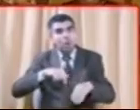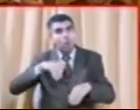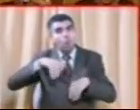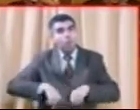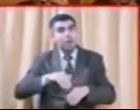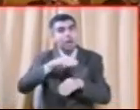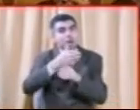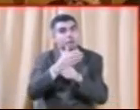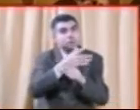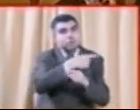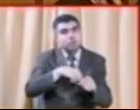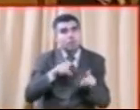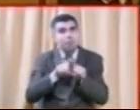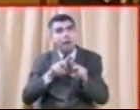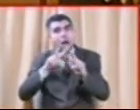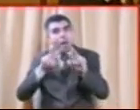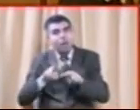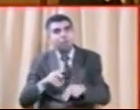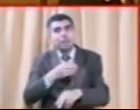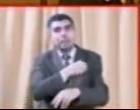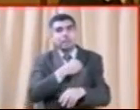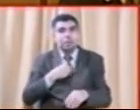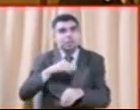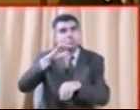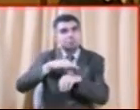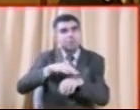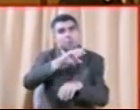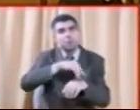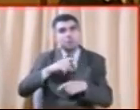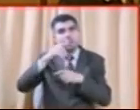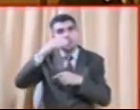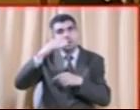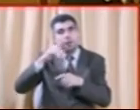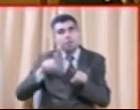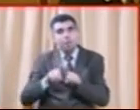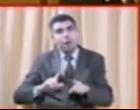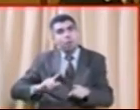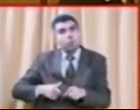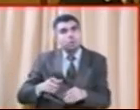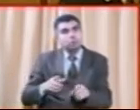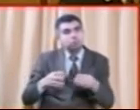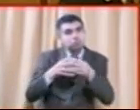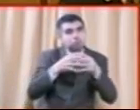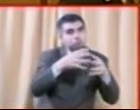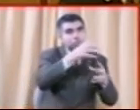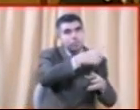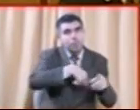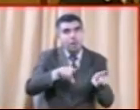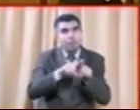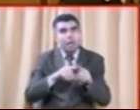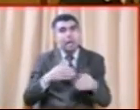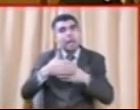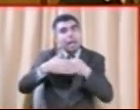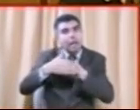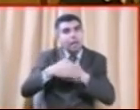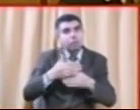الوضعية الصحية ديال هذا المواطن من خلال الجهات المختصة على مستوى مدينة وجدة. بعد قليل سينعقد لقاء لبرلماني الجهة